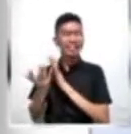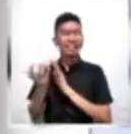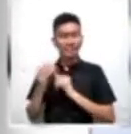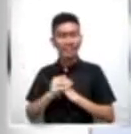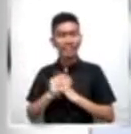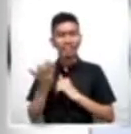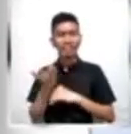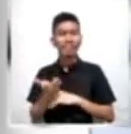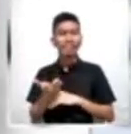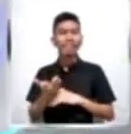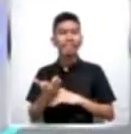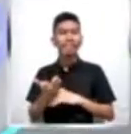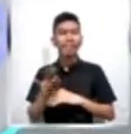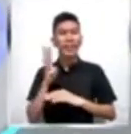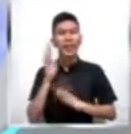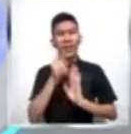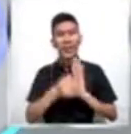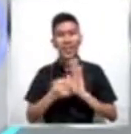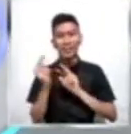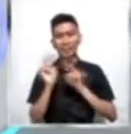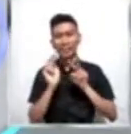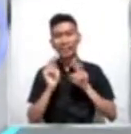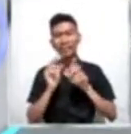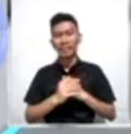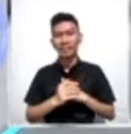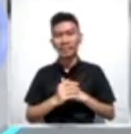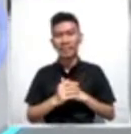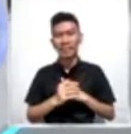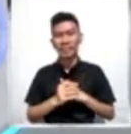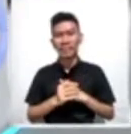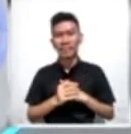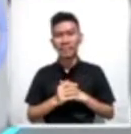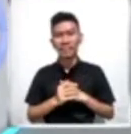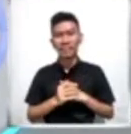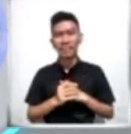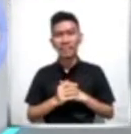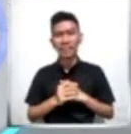Ay, ang cute, ano, ha? Mas guwapo si Oscar kesa sa avatar niya.